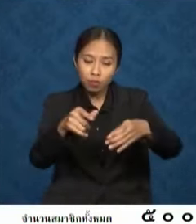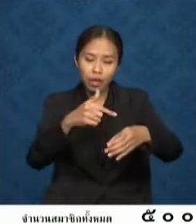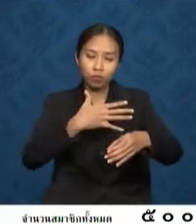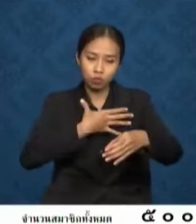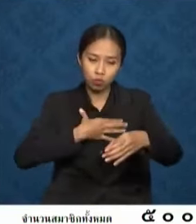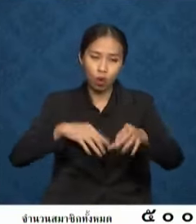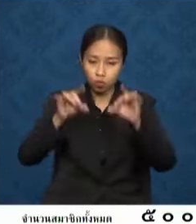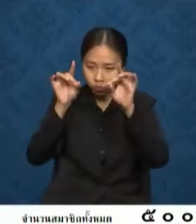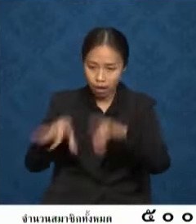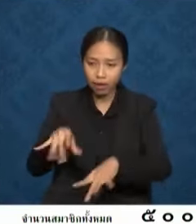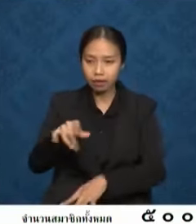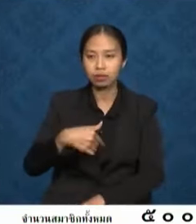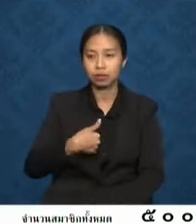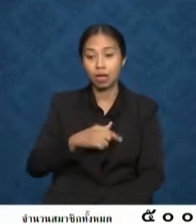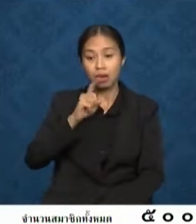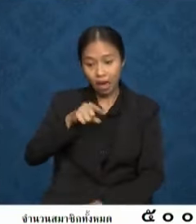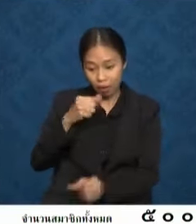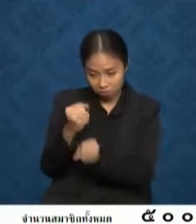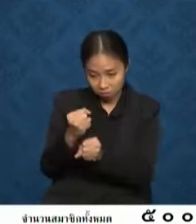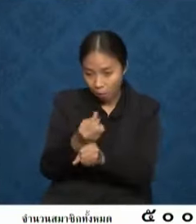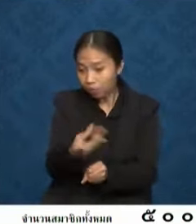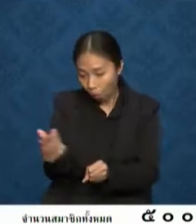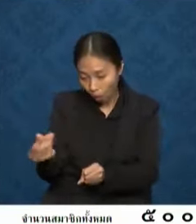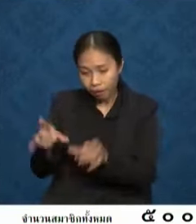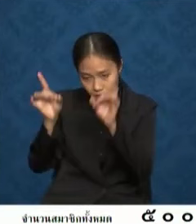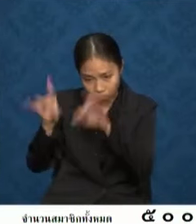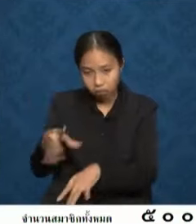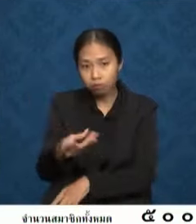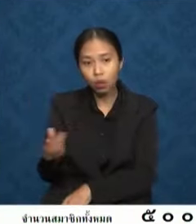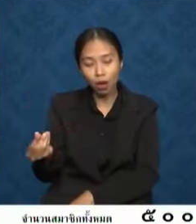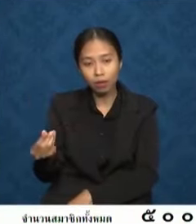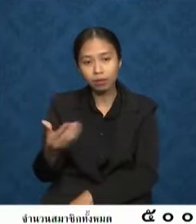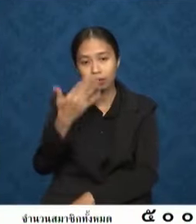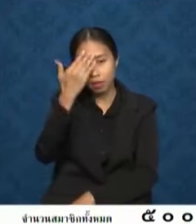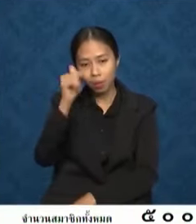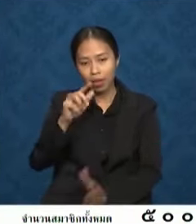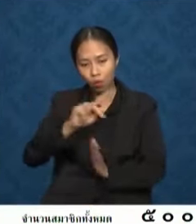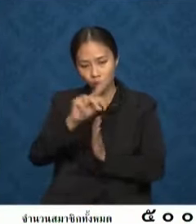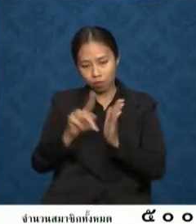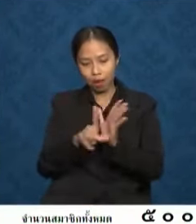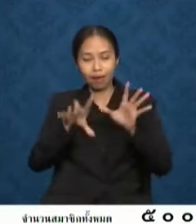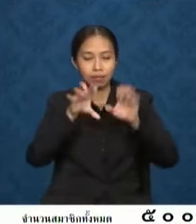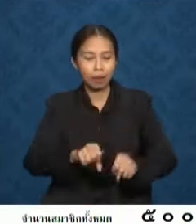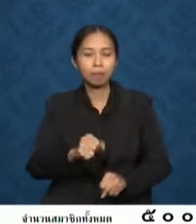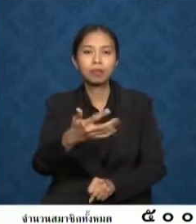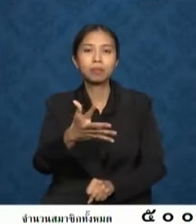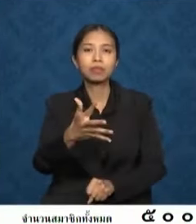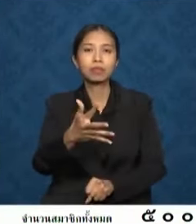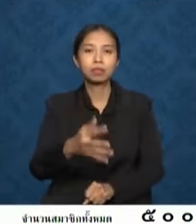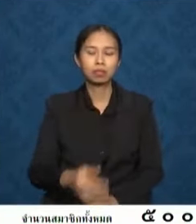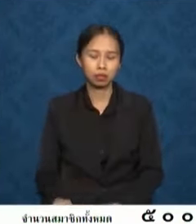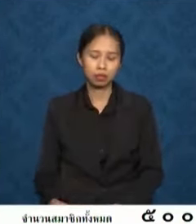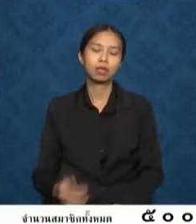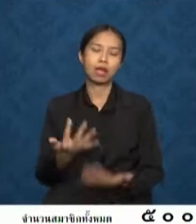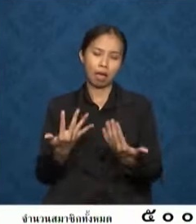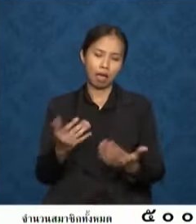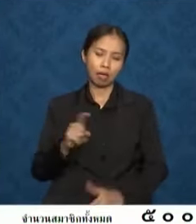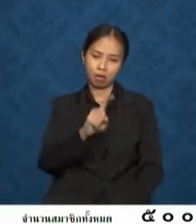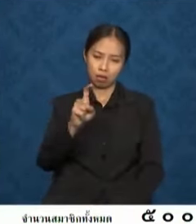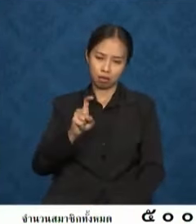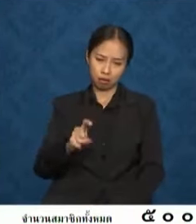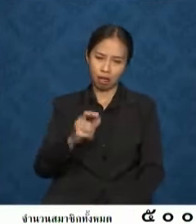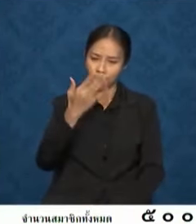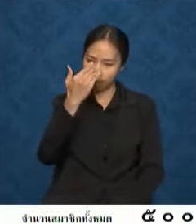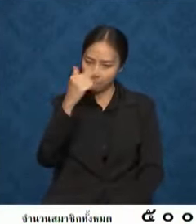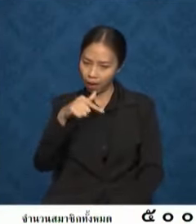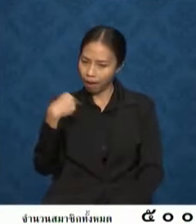ล่ะครับทำคนมากี่คนแล้วก็ไม่เคยถูกกฎหมายเอาผิดได้อย่างนี้ต่างหากที่ควรสงสัยว่ามีผู้มี